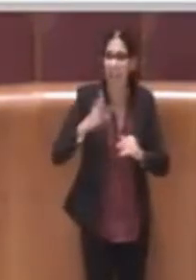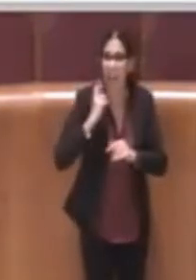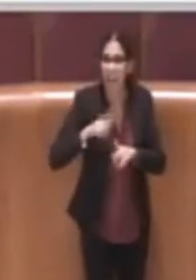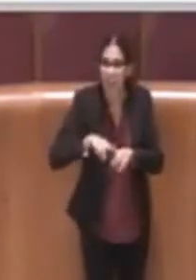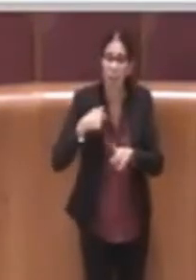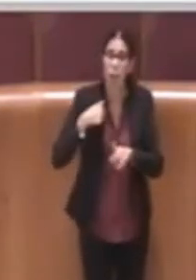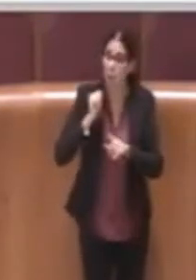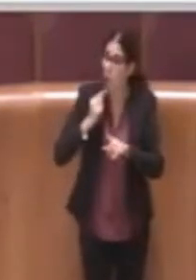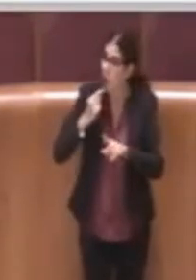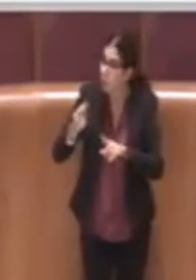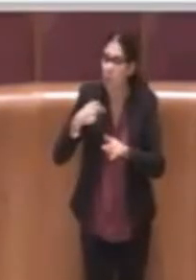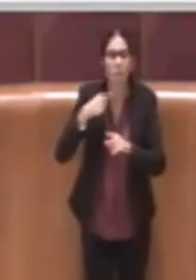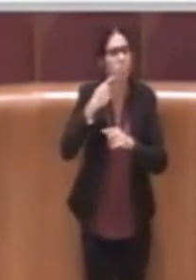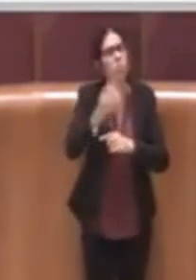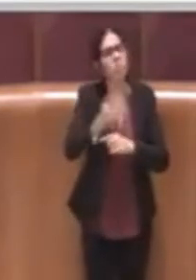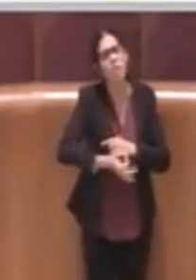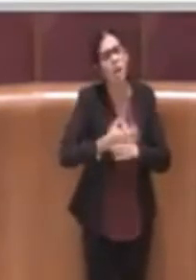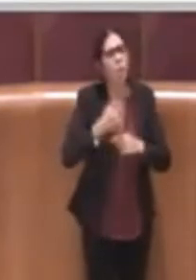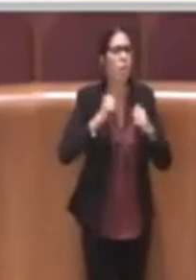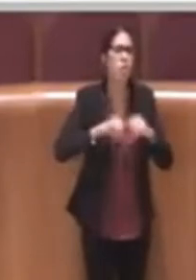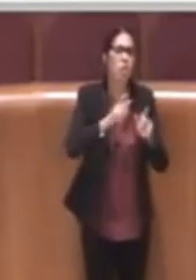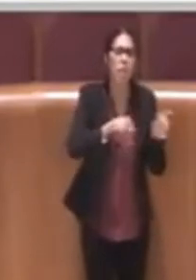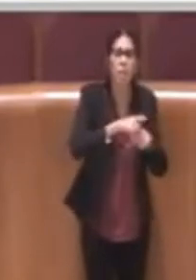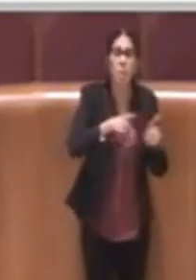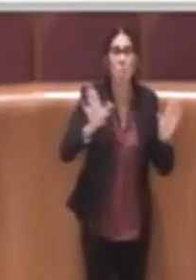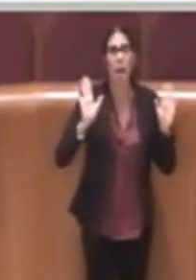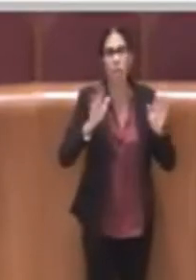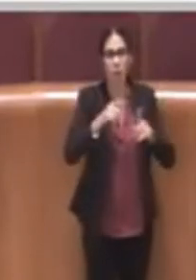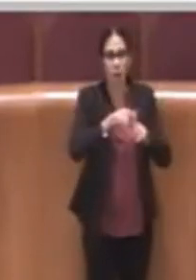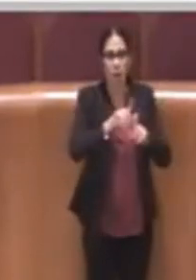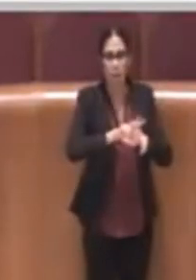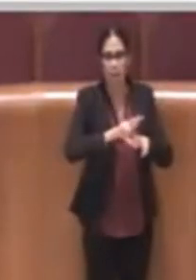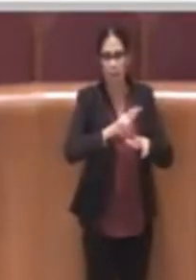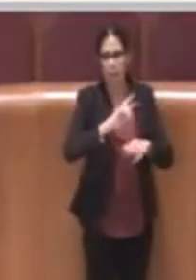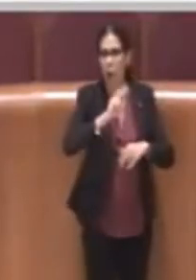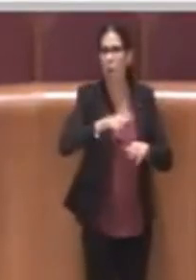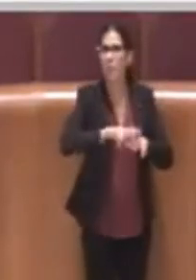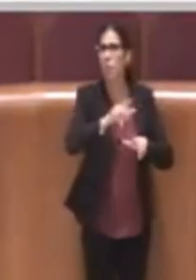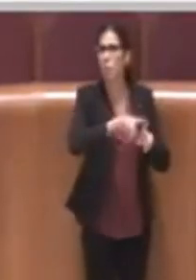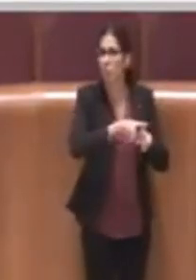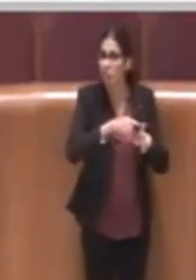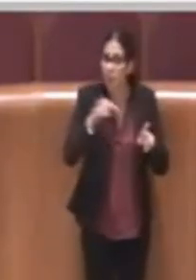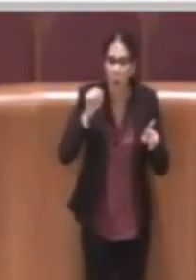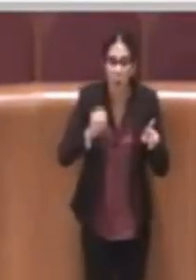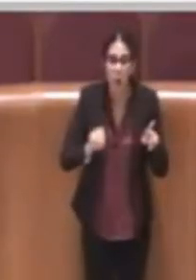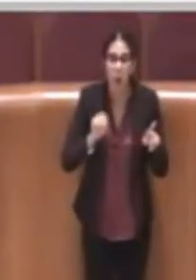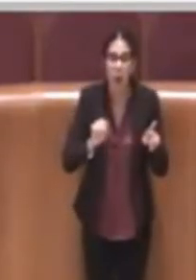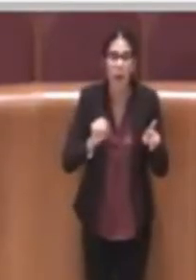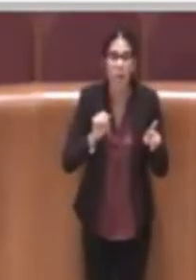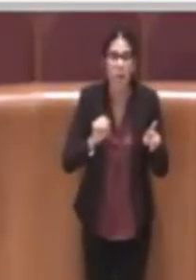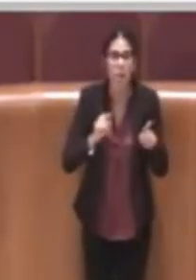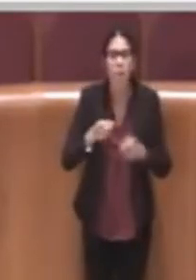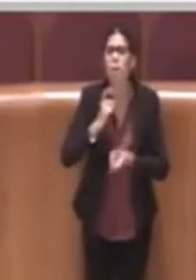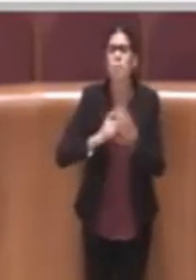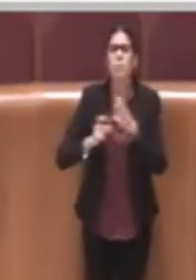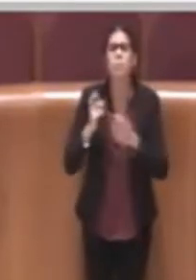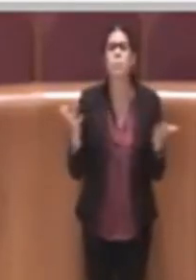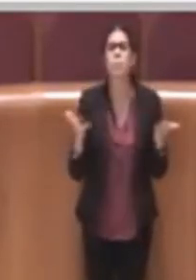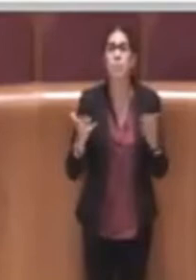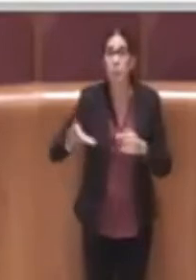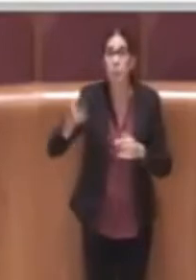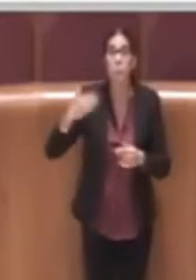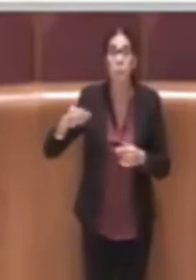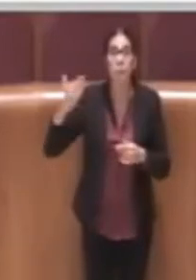sempre ai cittadini, specialmente dell'ottavo municipio, queste cose derivano dal fatto che in